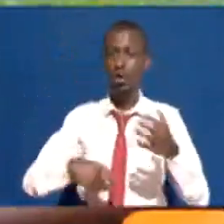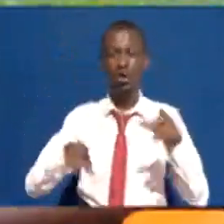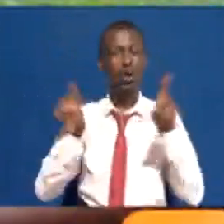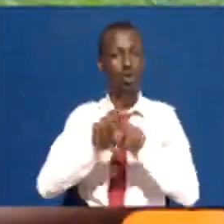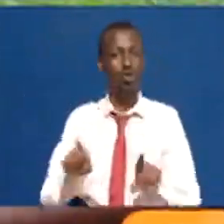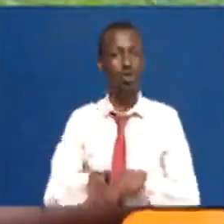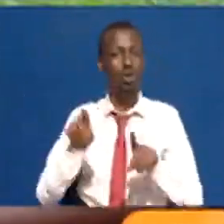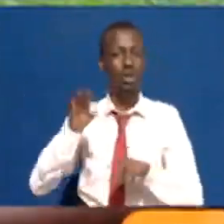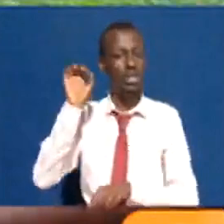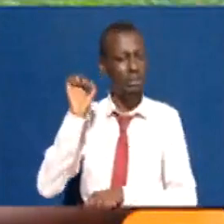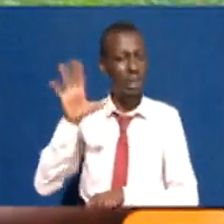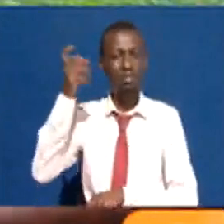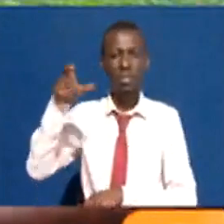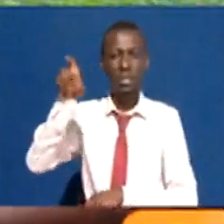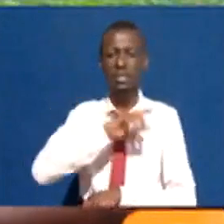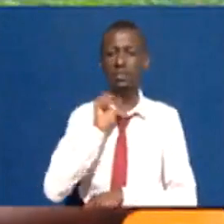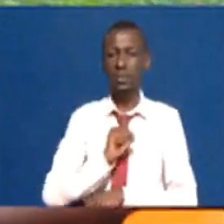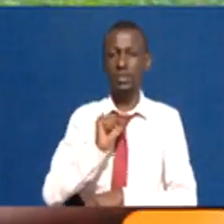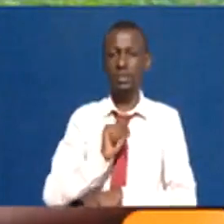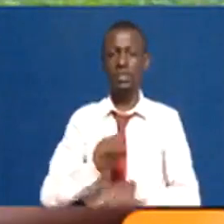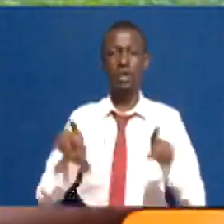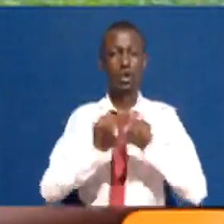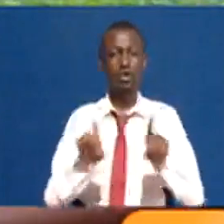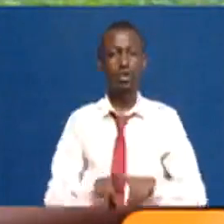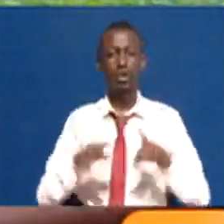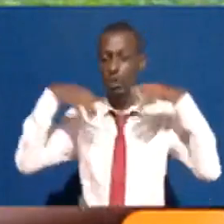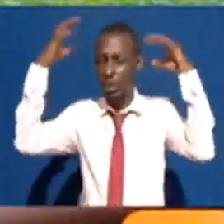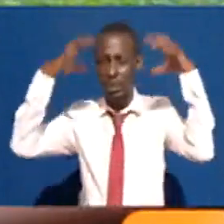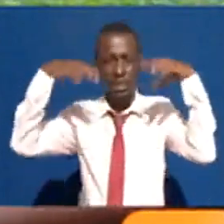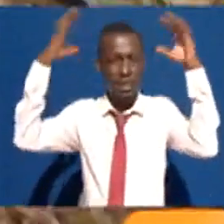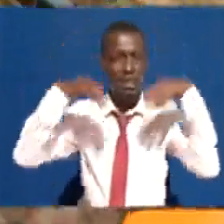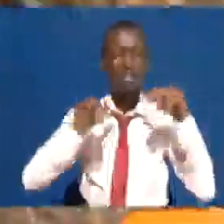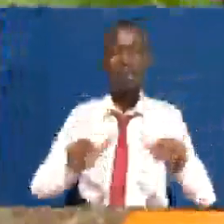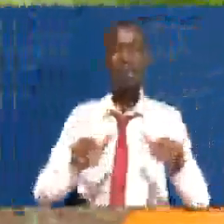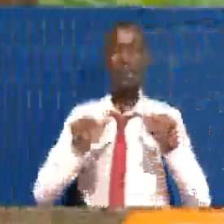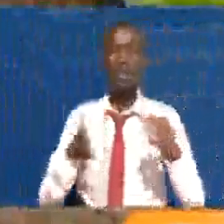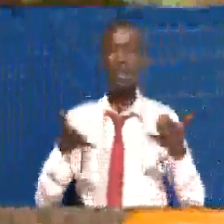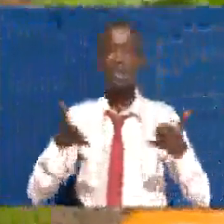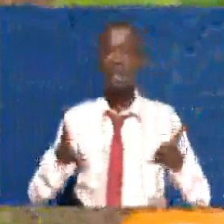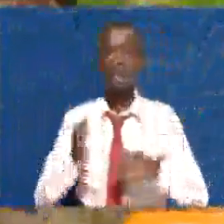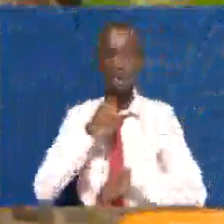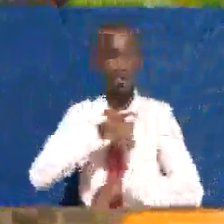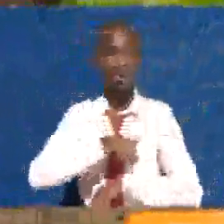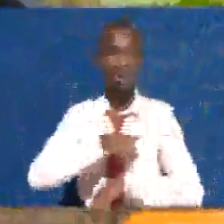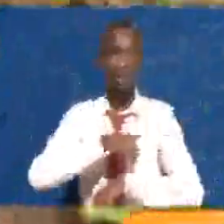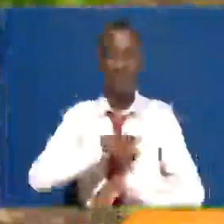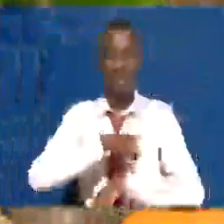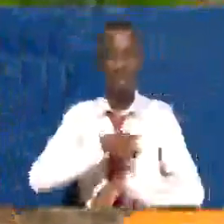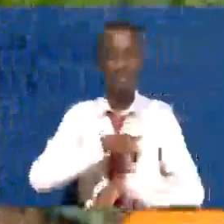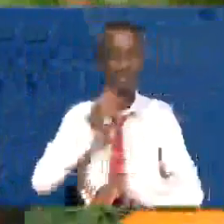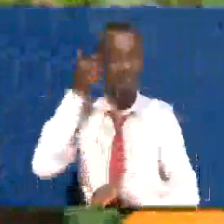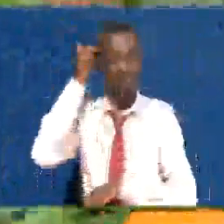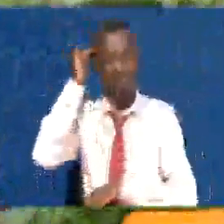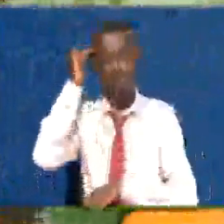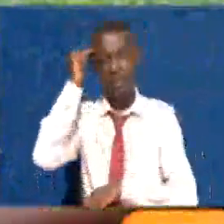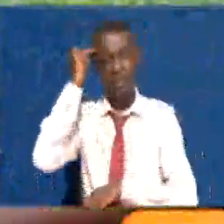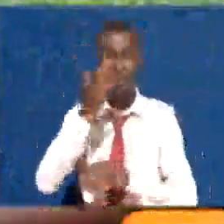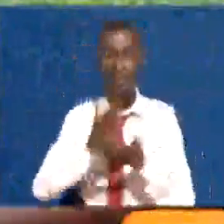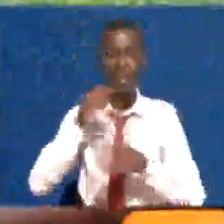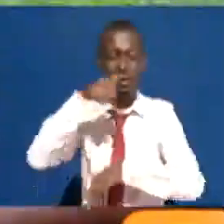sana. Na kungoja mvua kwa wakati huu ambao tuko, tumeona kuna wakati